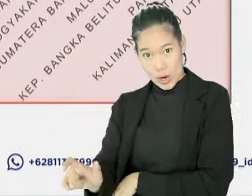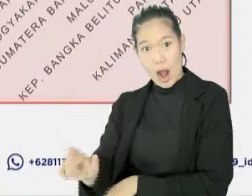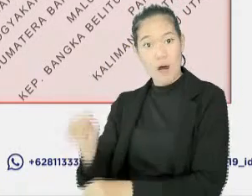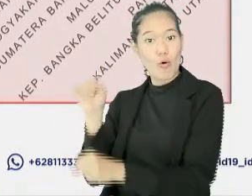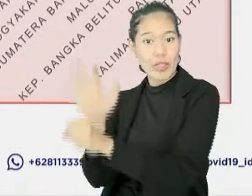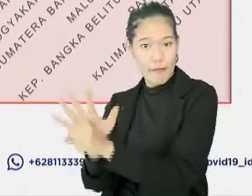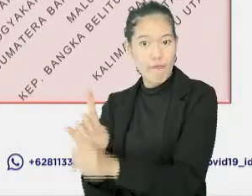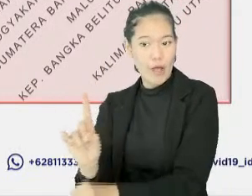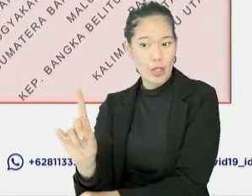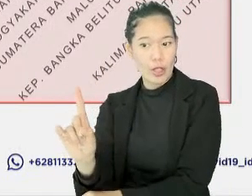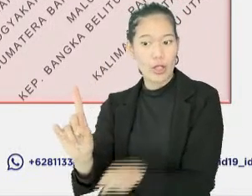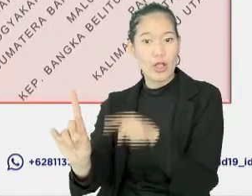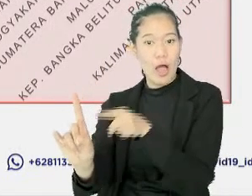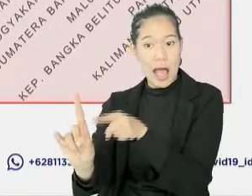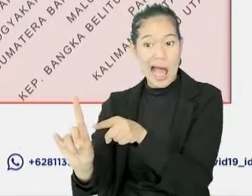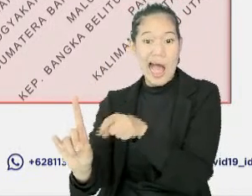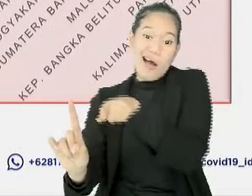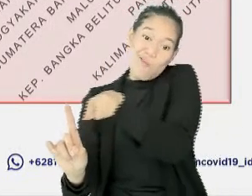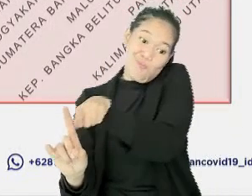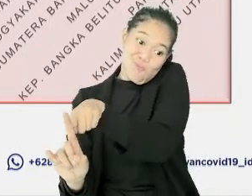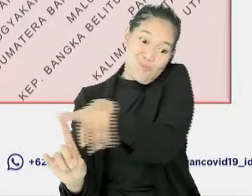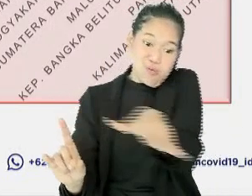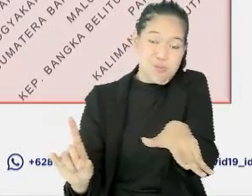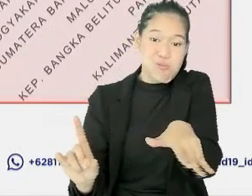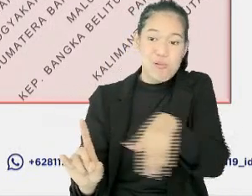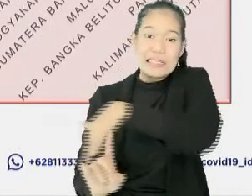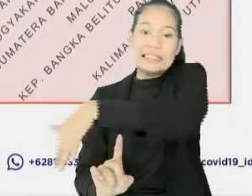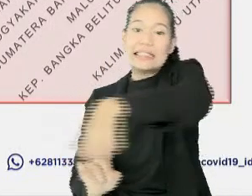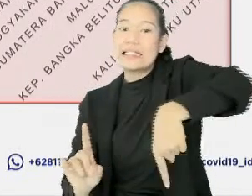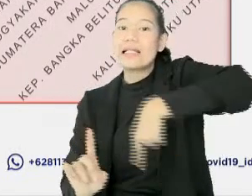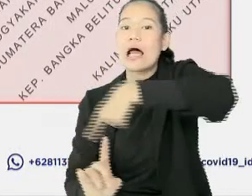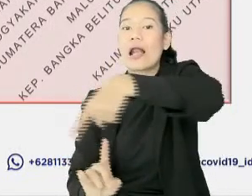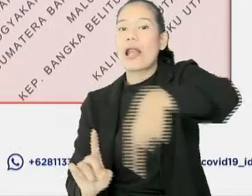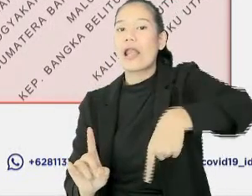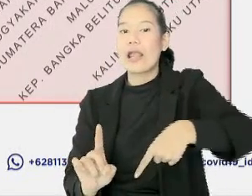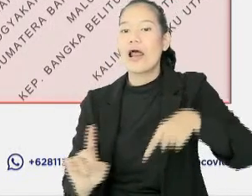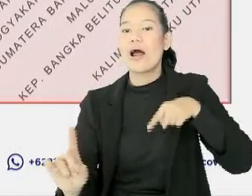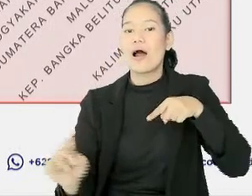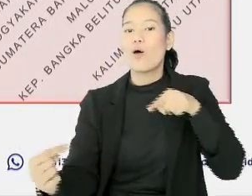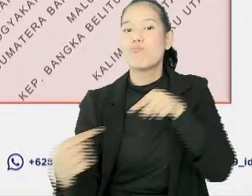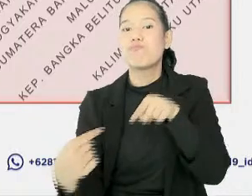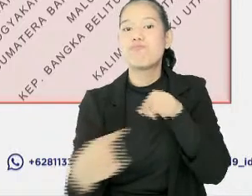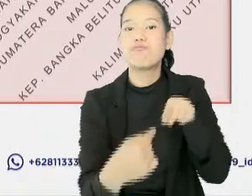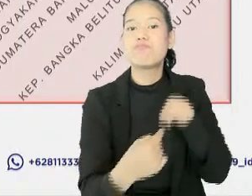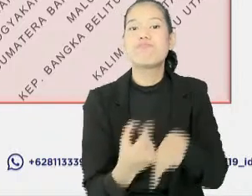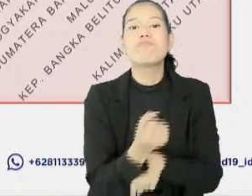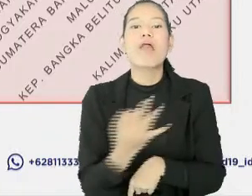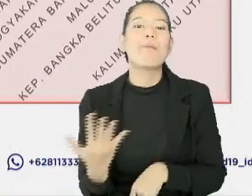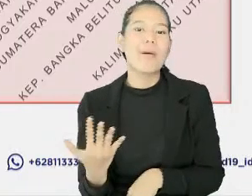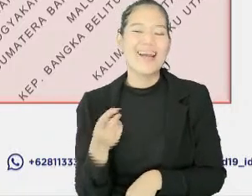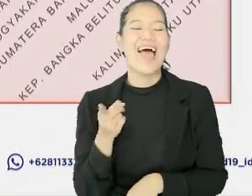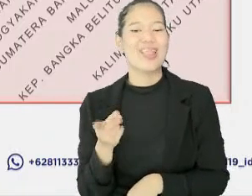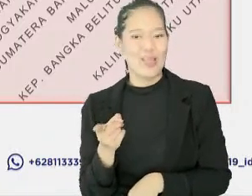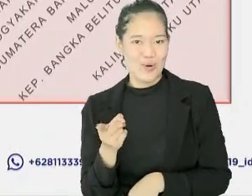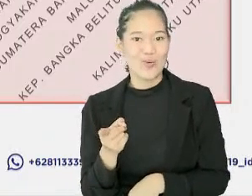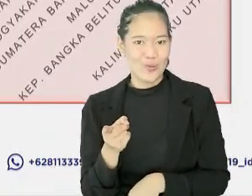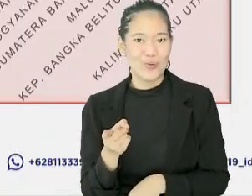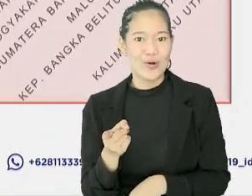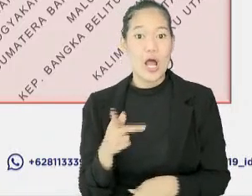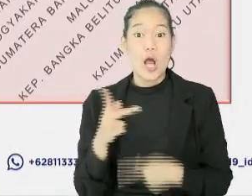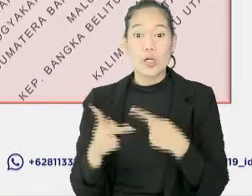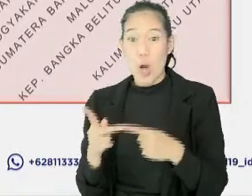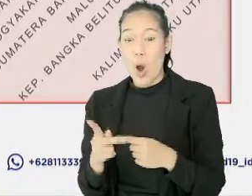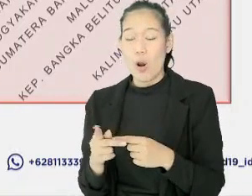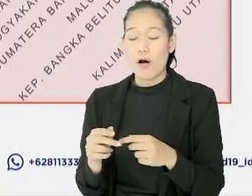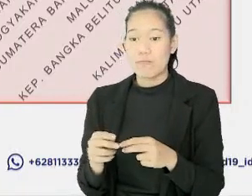terkonfirmasi positif Berapa banyak sih kontak raket di Blink dia yang ditemukan oleh tester di lapangan betul Semakin